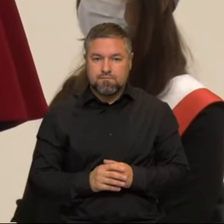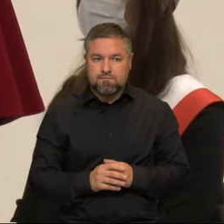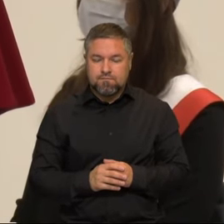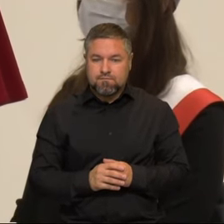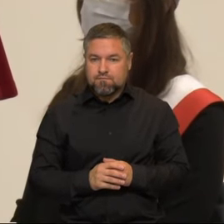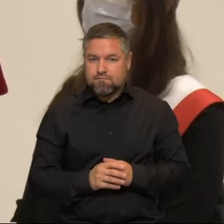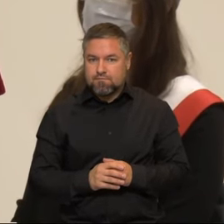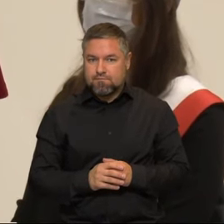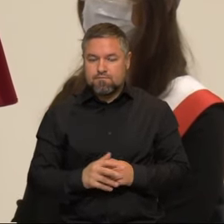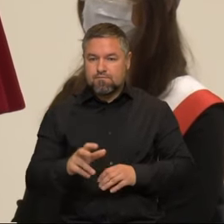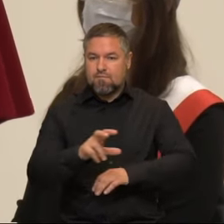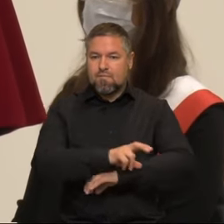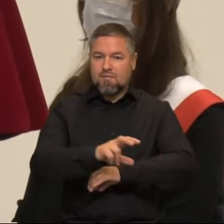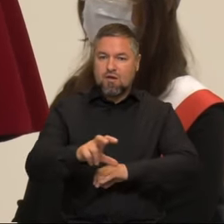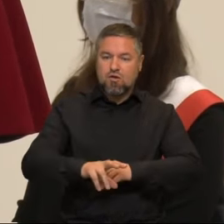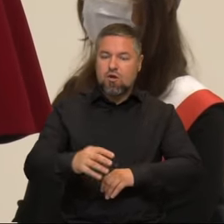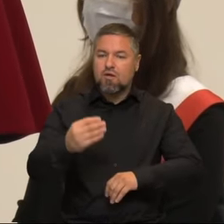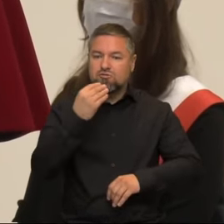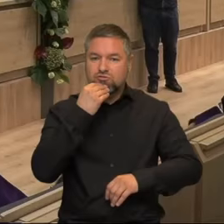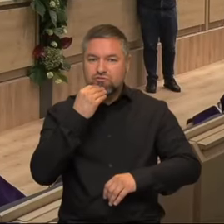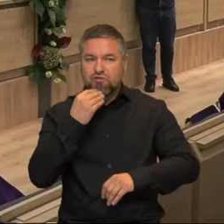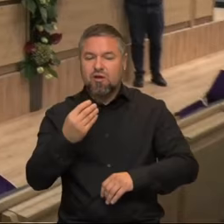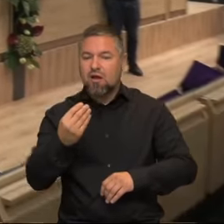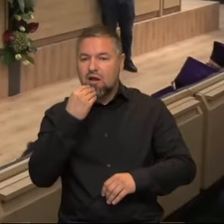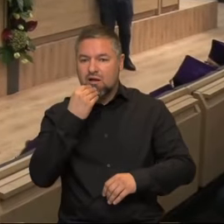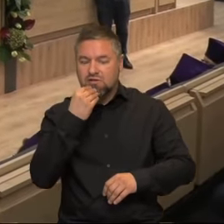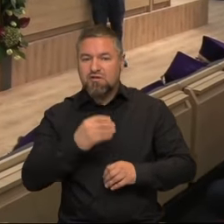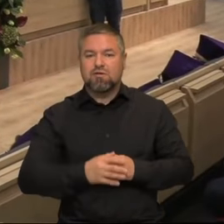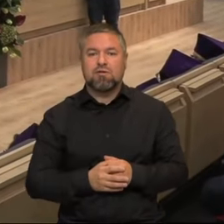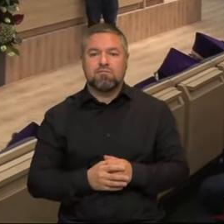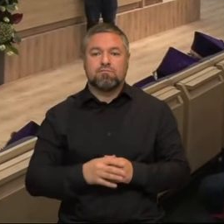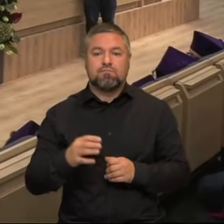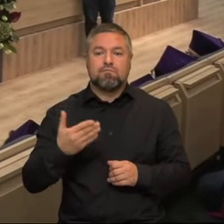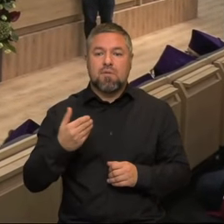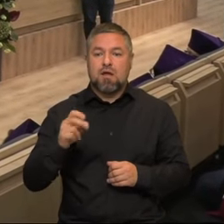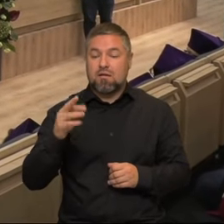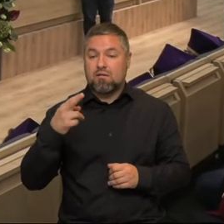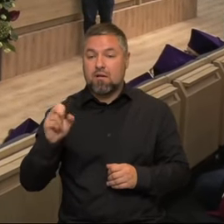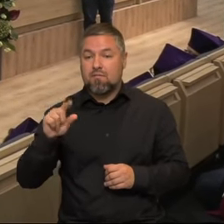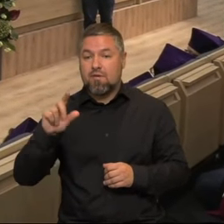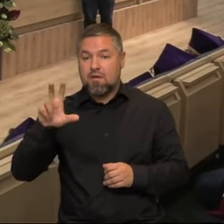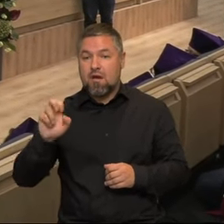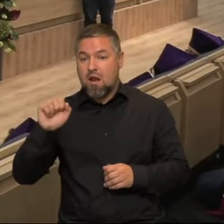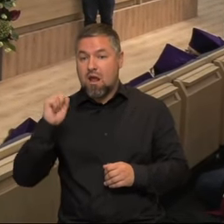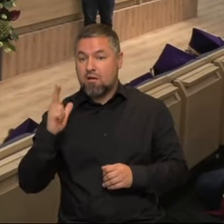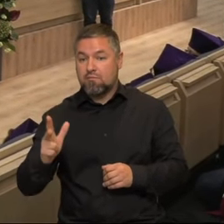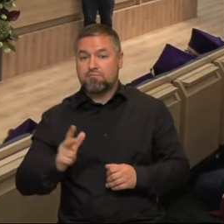Z dyscypliny technologia żywności i żywienia pani Marta Pichlak.